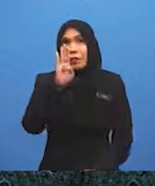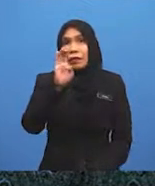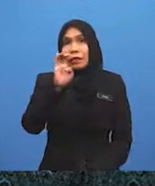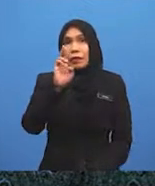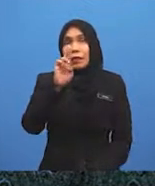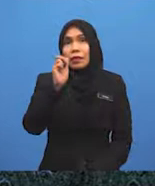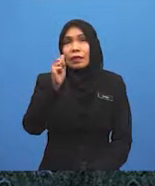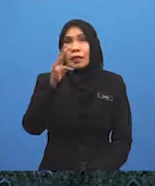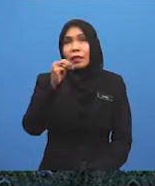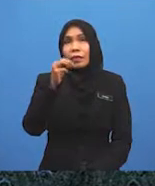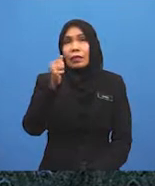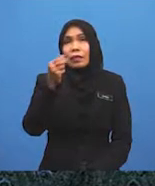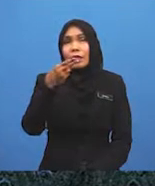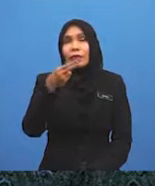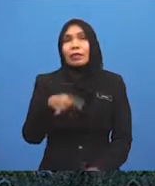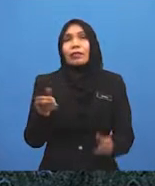dengan jiran.